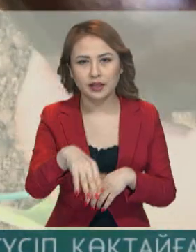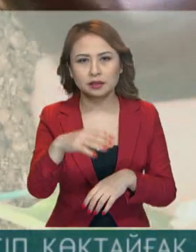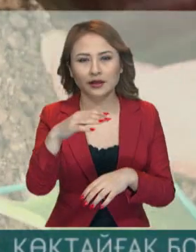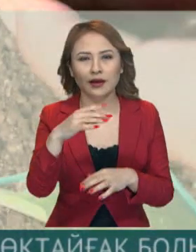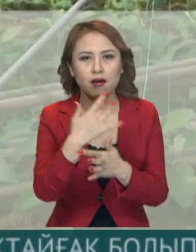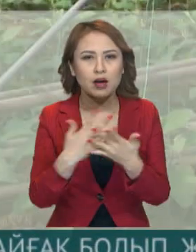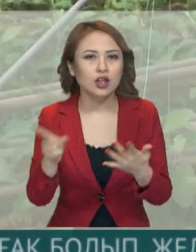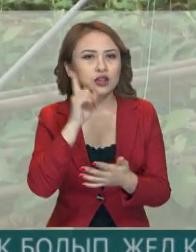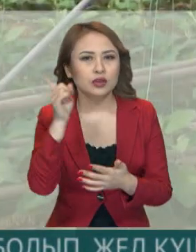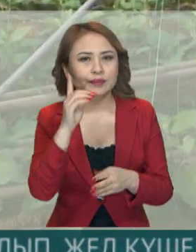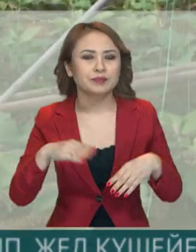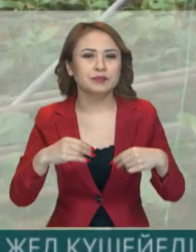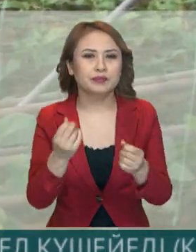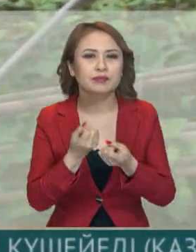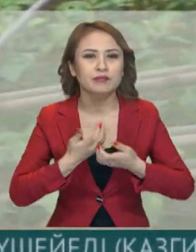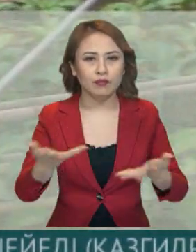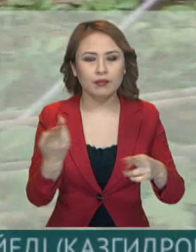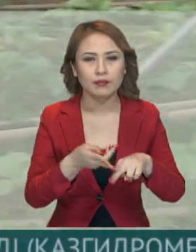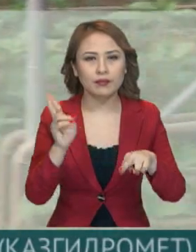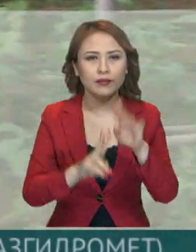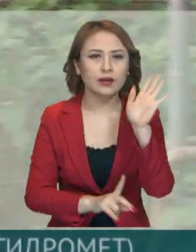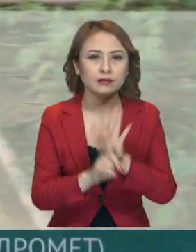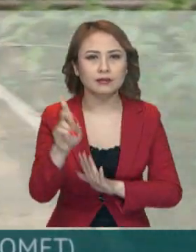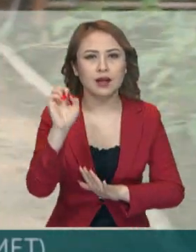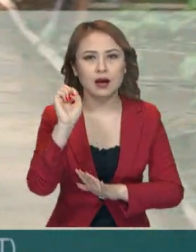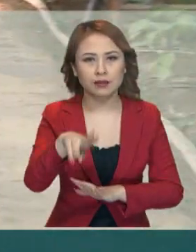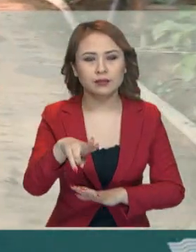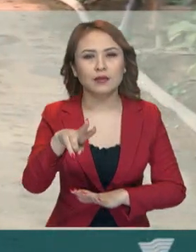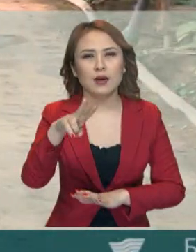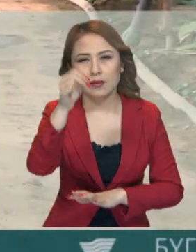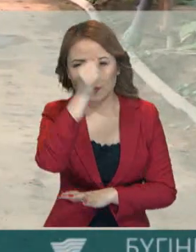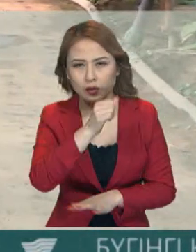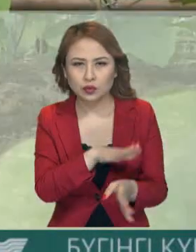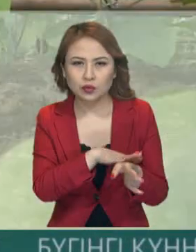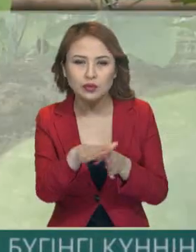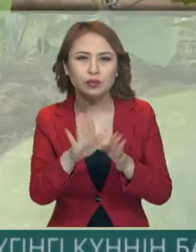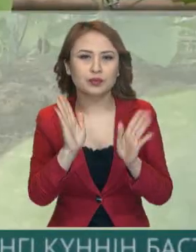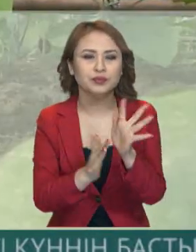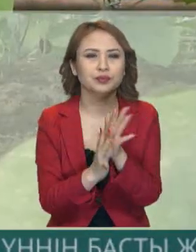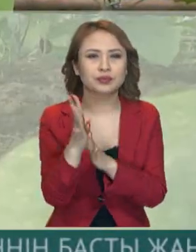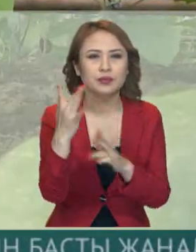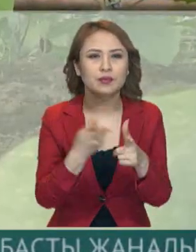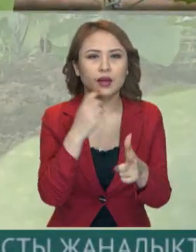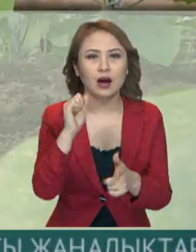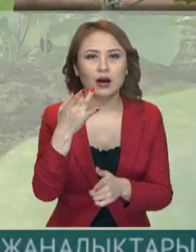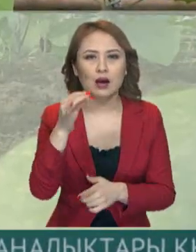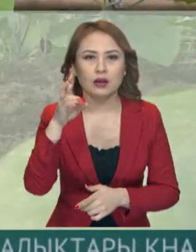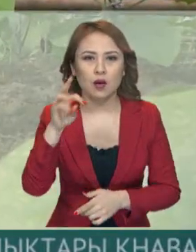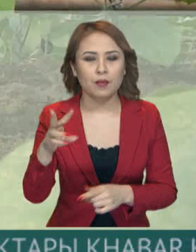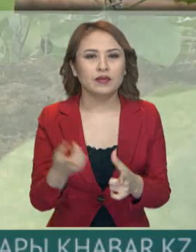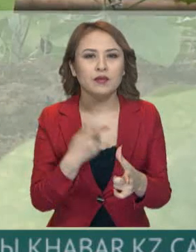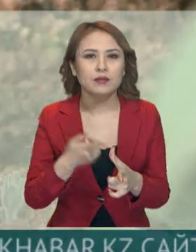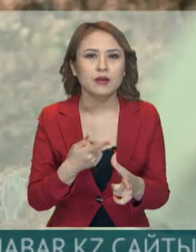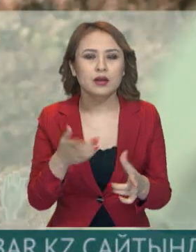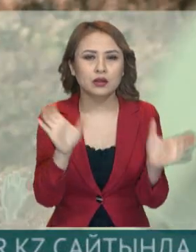түп жас көшеттер жайқалып тұр. Алды түйін байлай бастаған, алдағы сәуір айында толық пісіп жетіледі. Жылжай агрономның айтуынша,